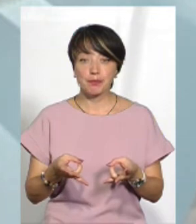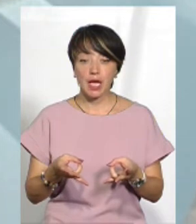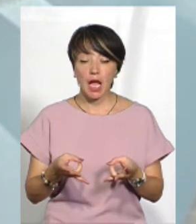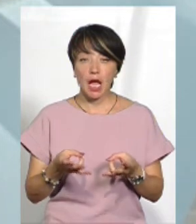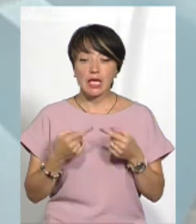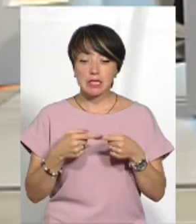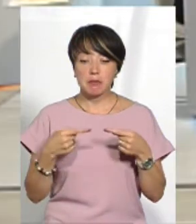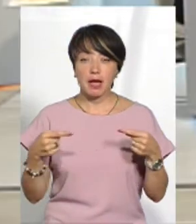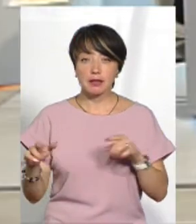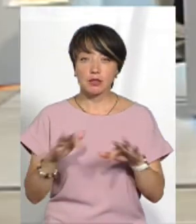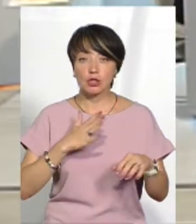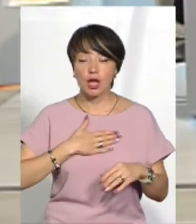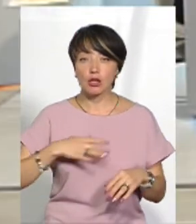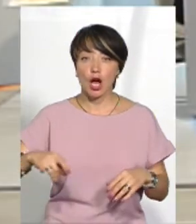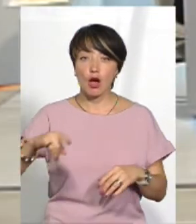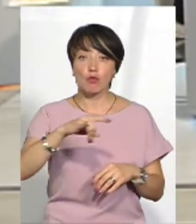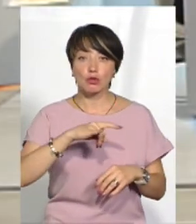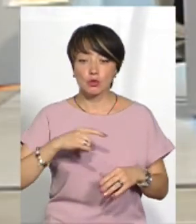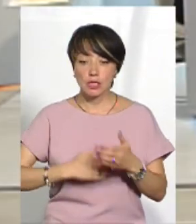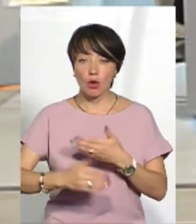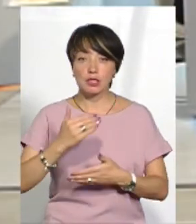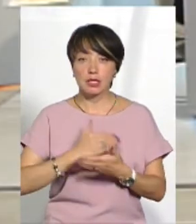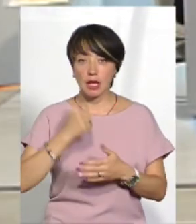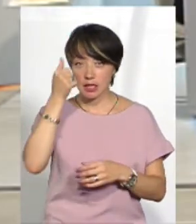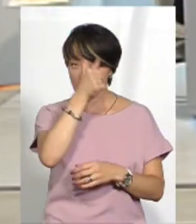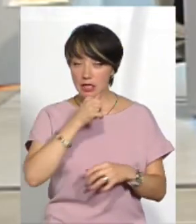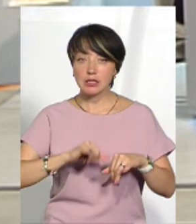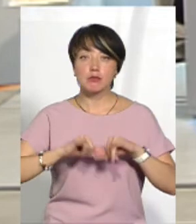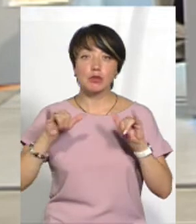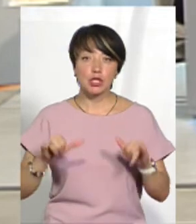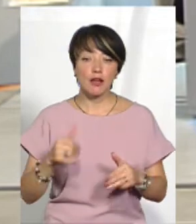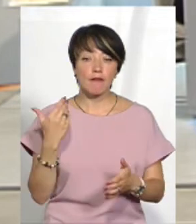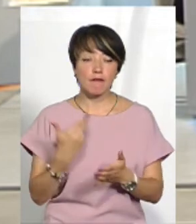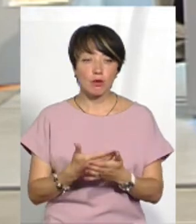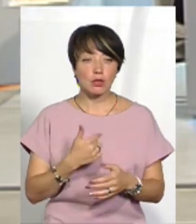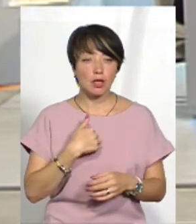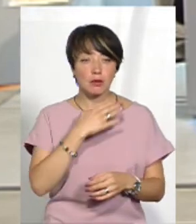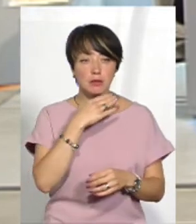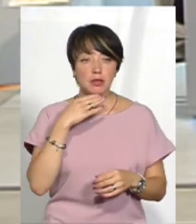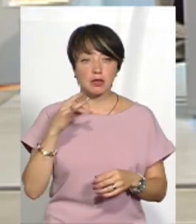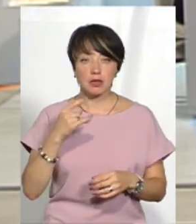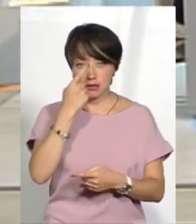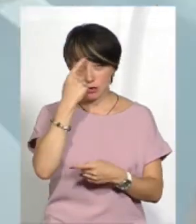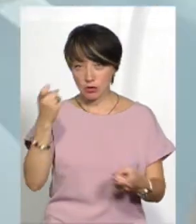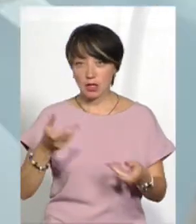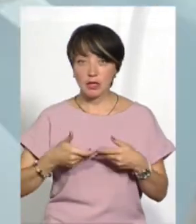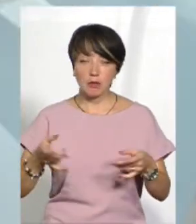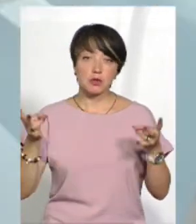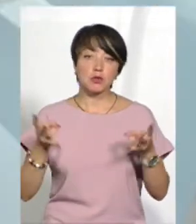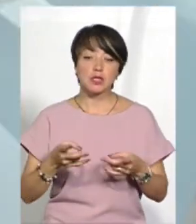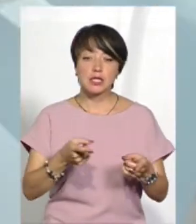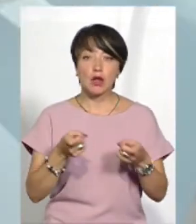спектр дії в нашому аеропорту за останній рік збільшився. І от я неодноразово наголошував, нам